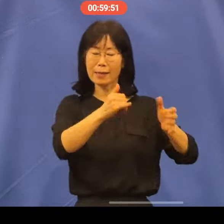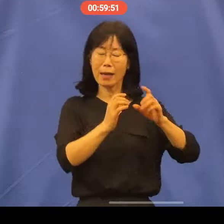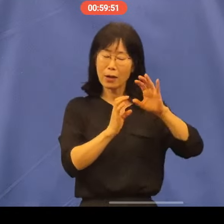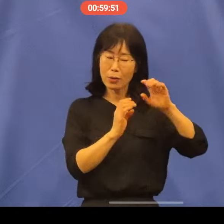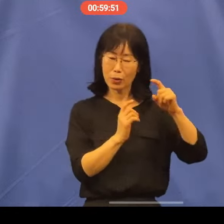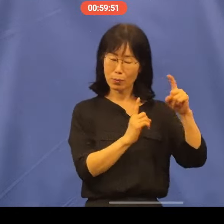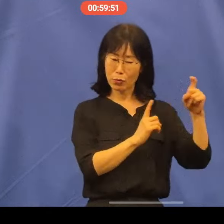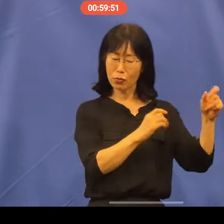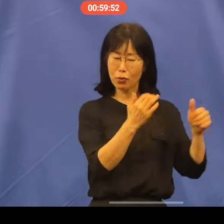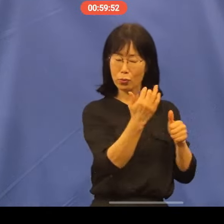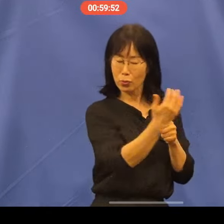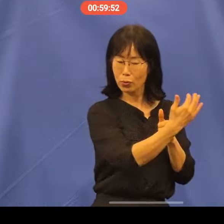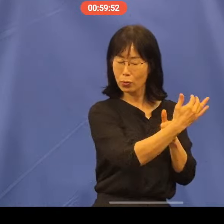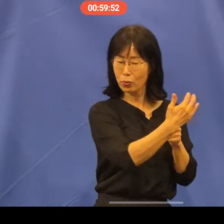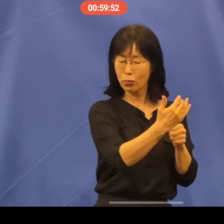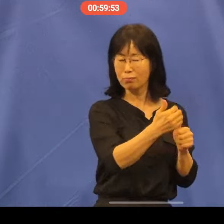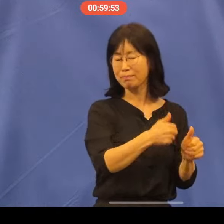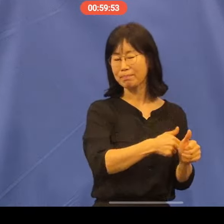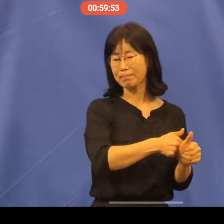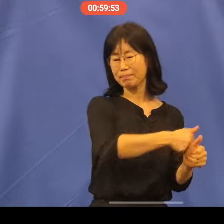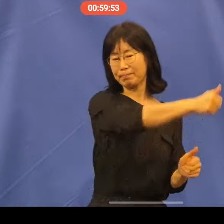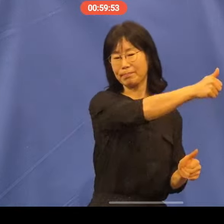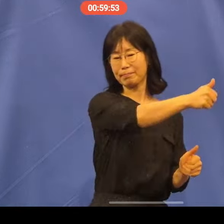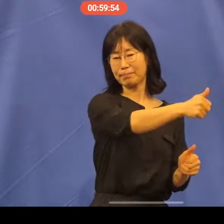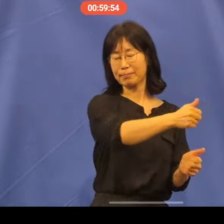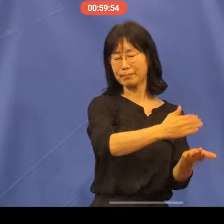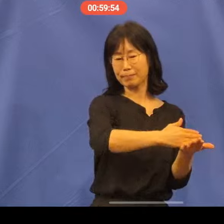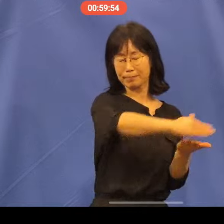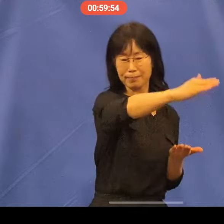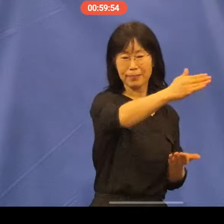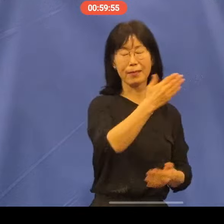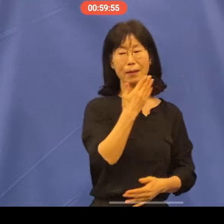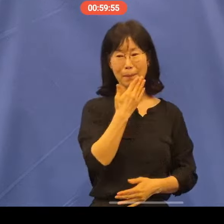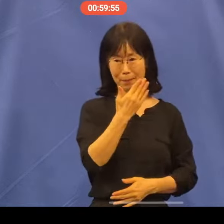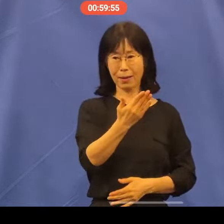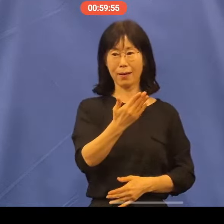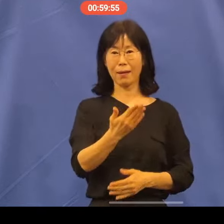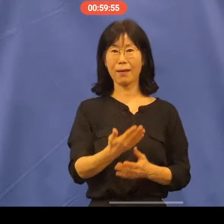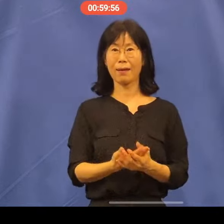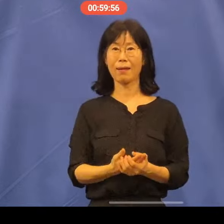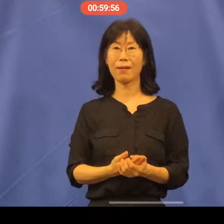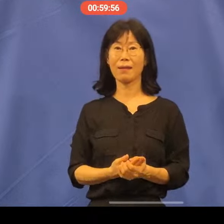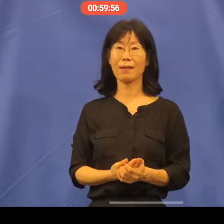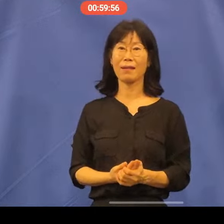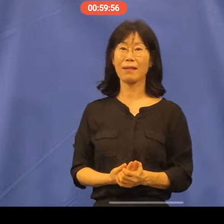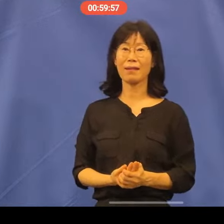모든 잡것들을 예배하게 돼요. 거짓 산당들을 만들게 되는 거예요.